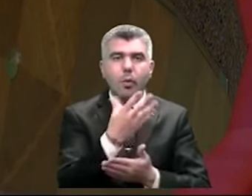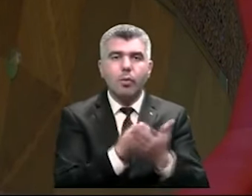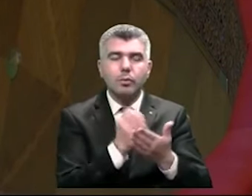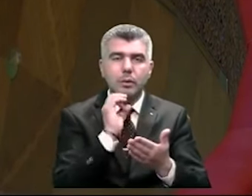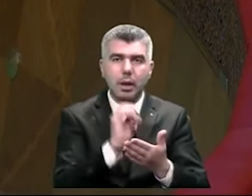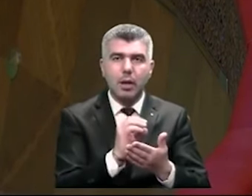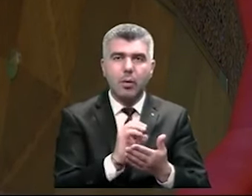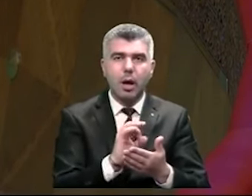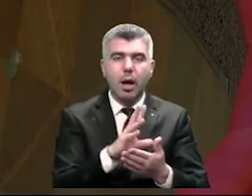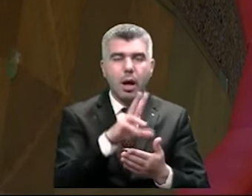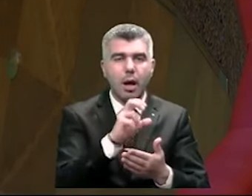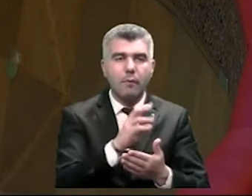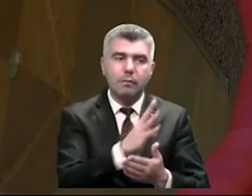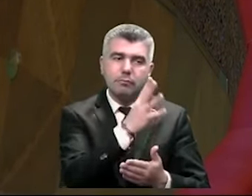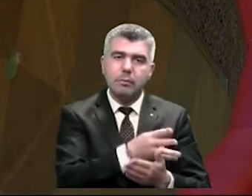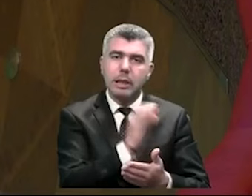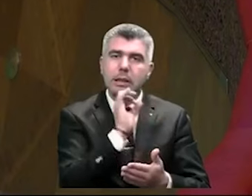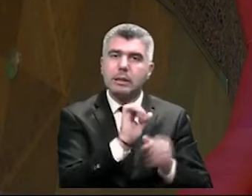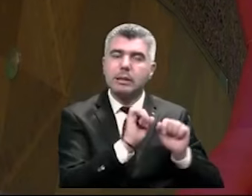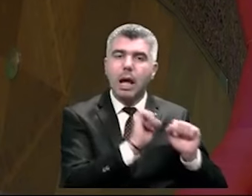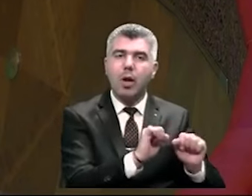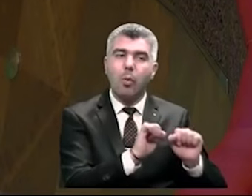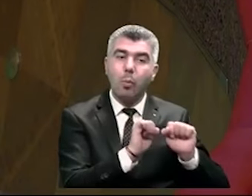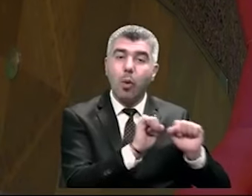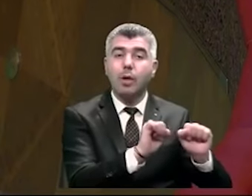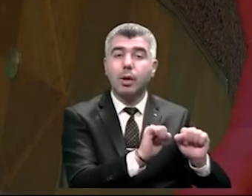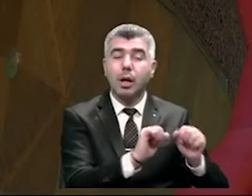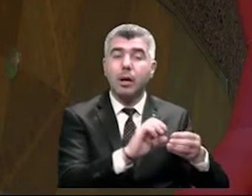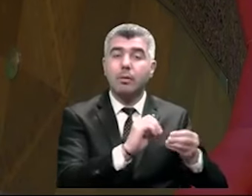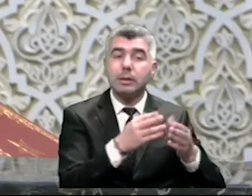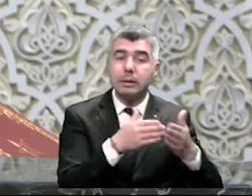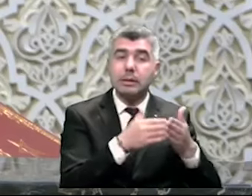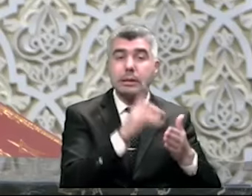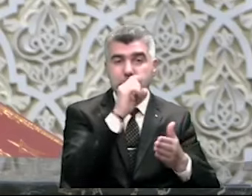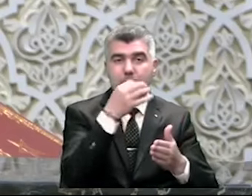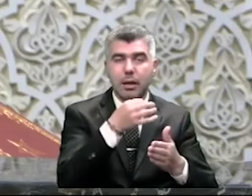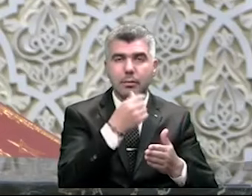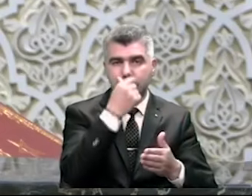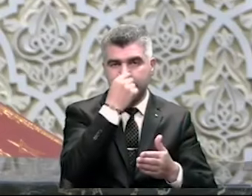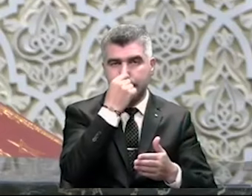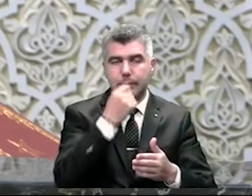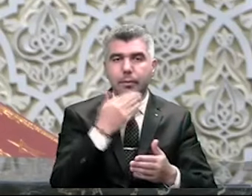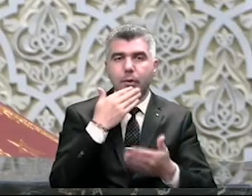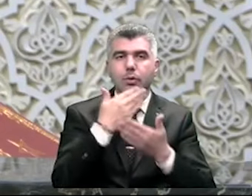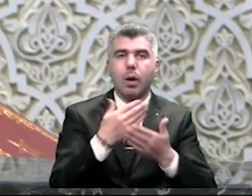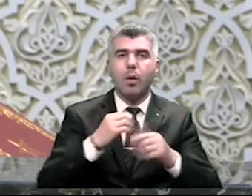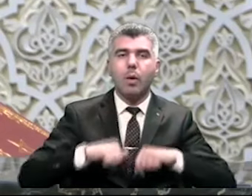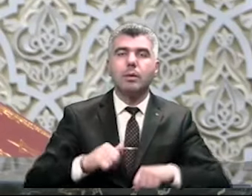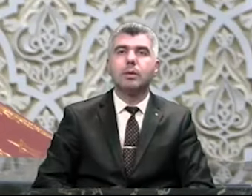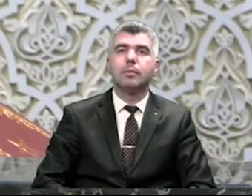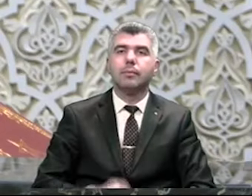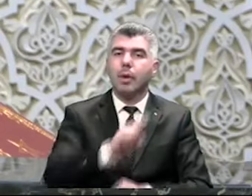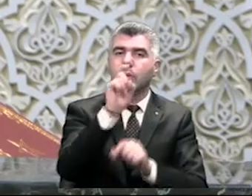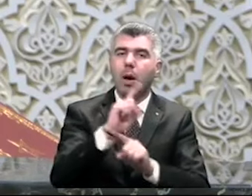تكون عندهم كفاءه شخصيه اللي ك تخليهم يواجهوا ه التحولات و التحديات اللي كاينه شكرا شكرا السيد الوزير المحترم اذا تعقيب